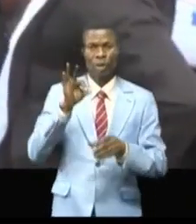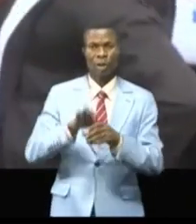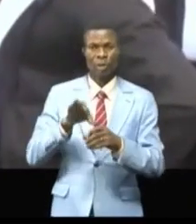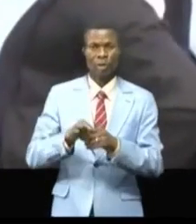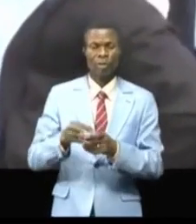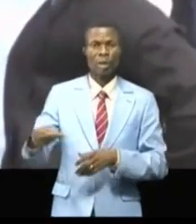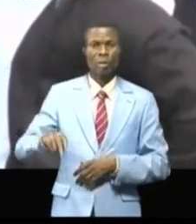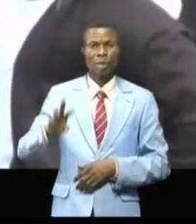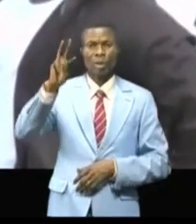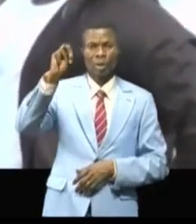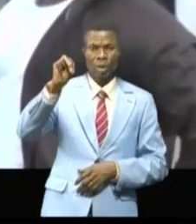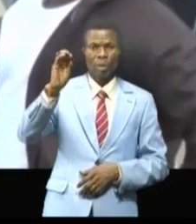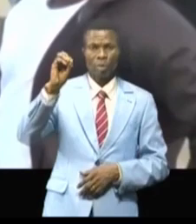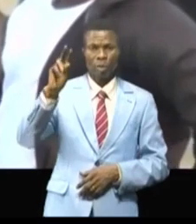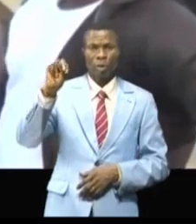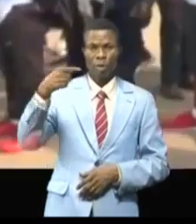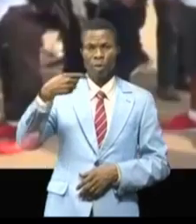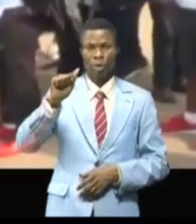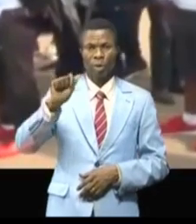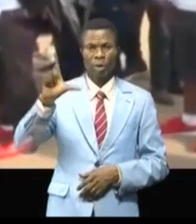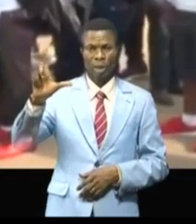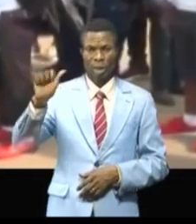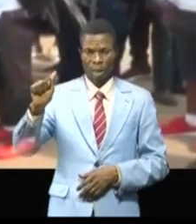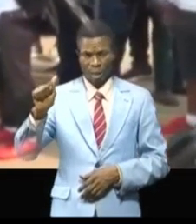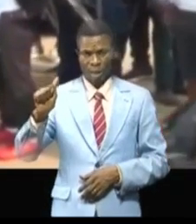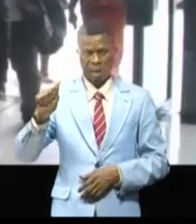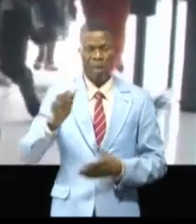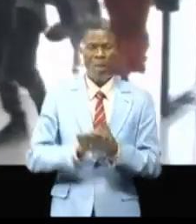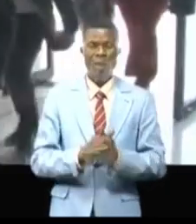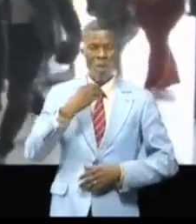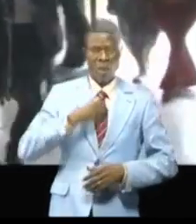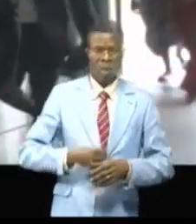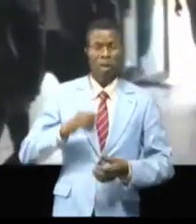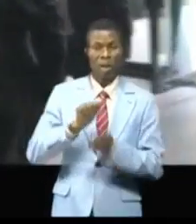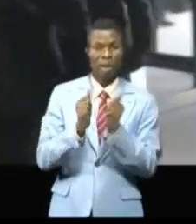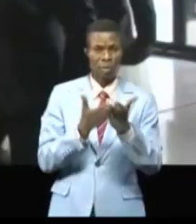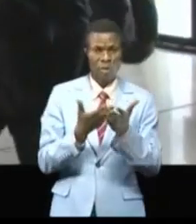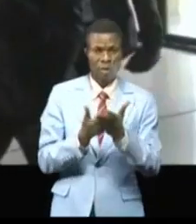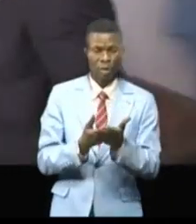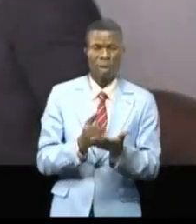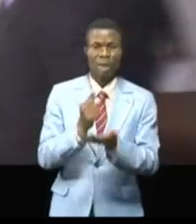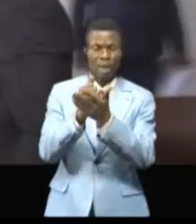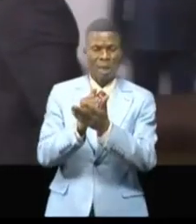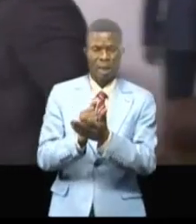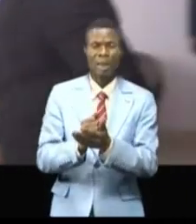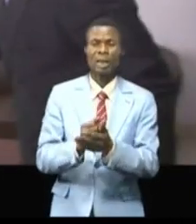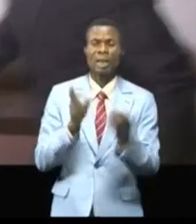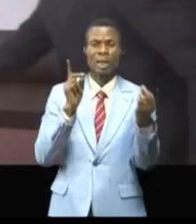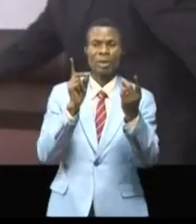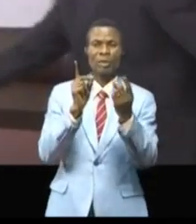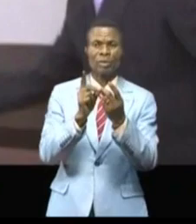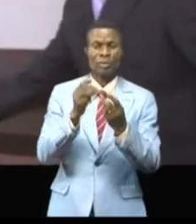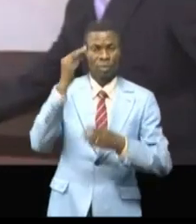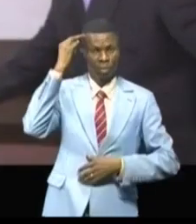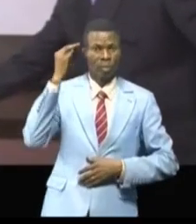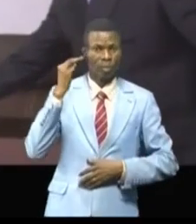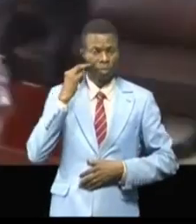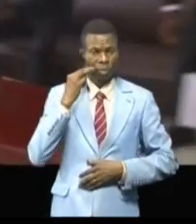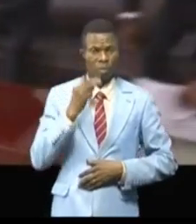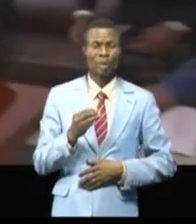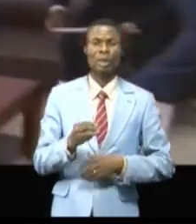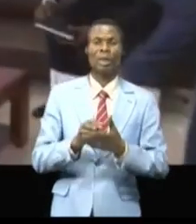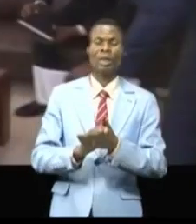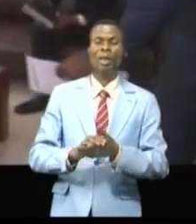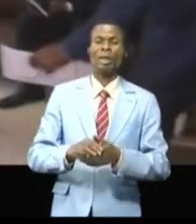la Mongala, Maître César Limbayambangisa. Cette situation a servi de mobile pour rencontrer le ministre de l'Urbanisme